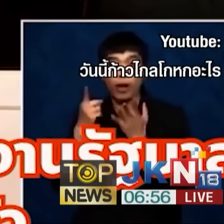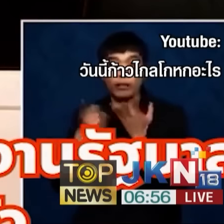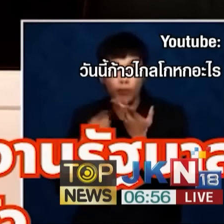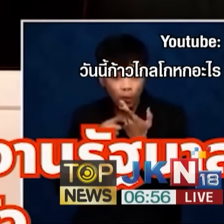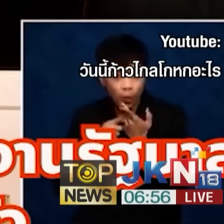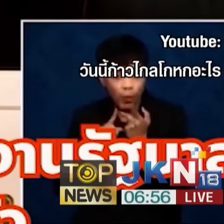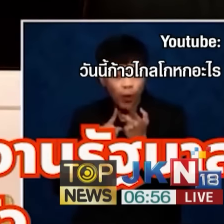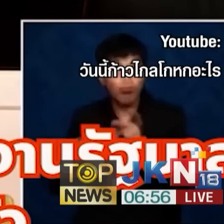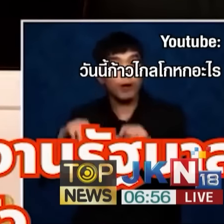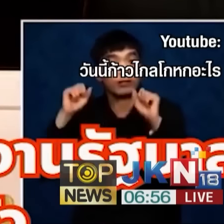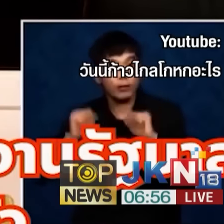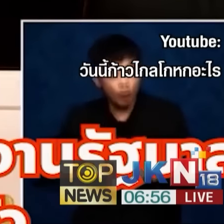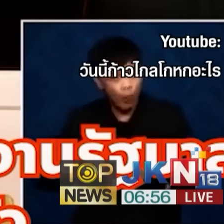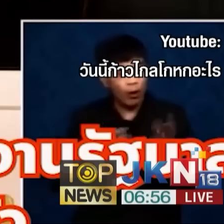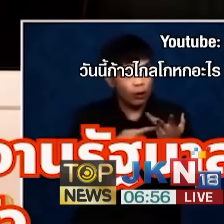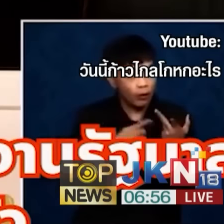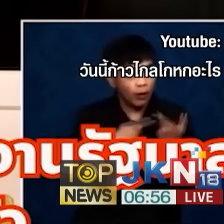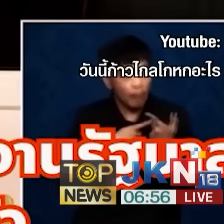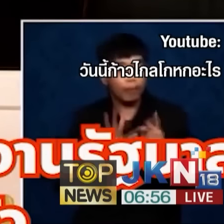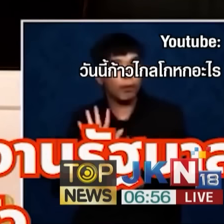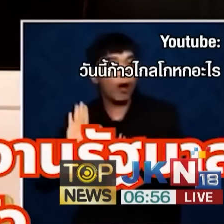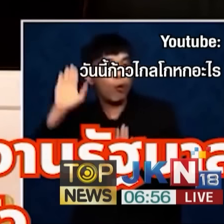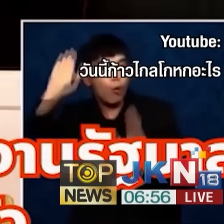องค์นะครับ